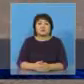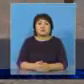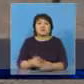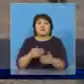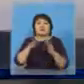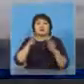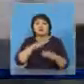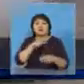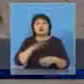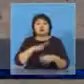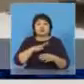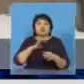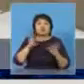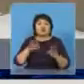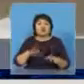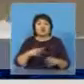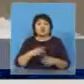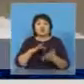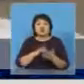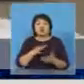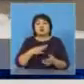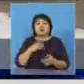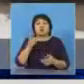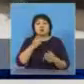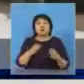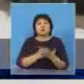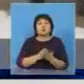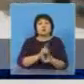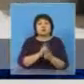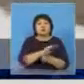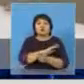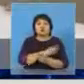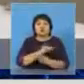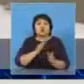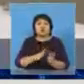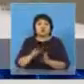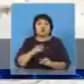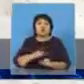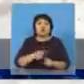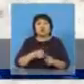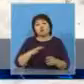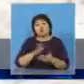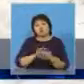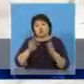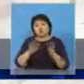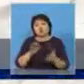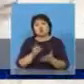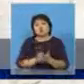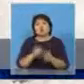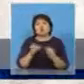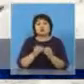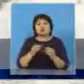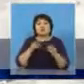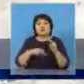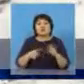Обильный снегопад, накрывший внезапно город, заставил коммунальные службы перейти на усиленный режим работы. Уборкой снега занимаются